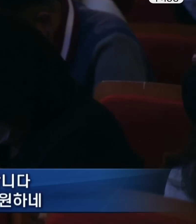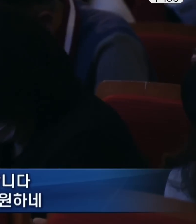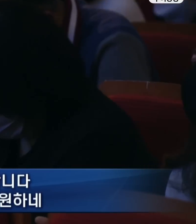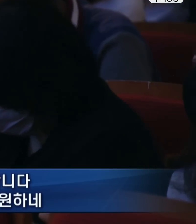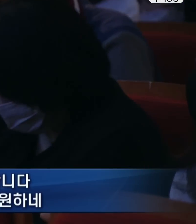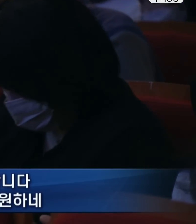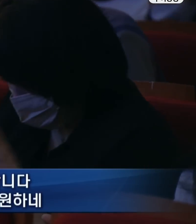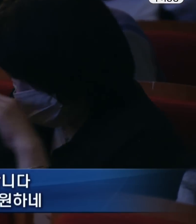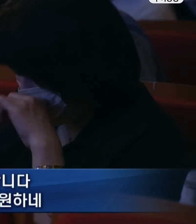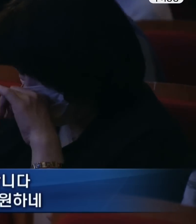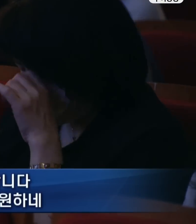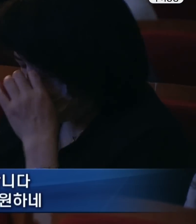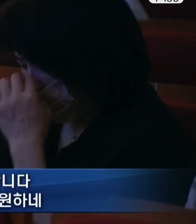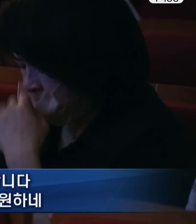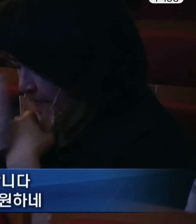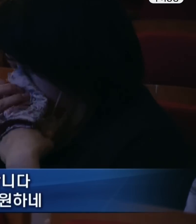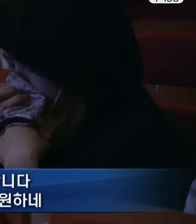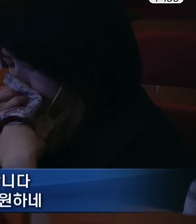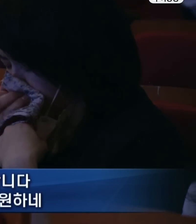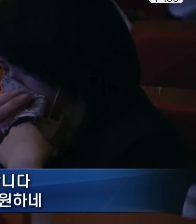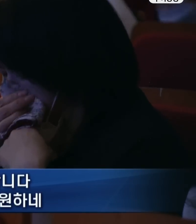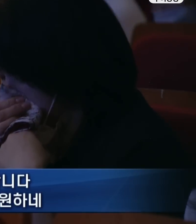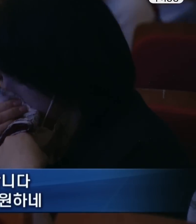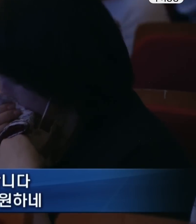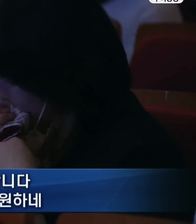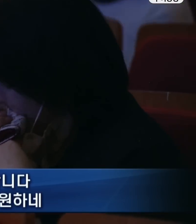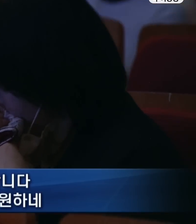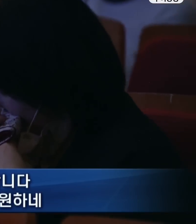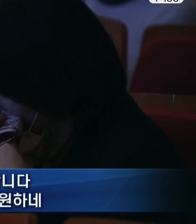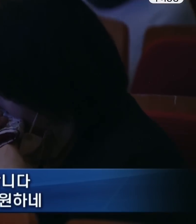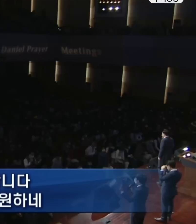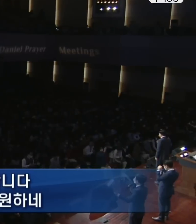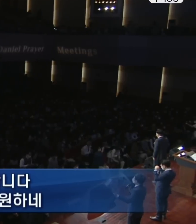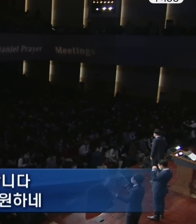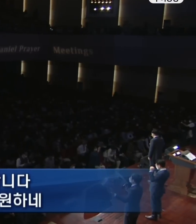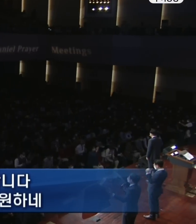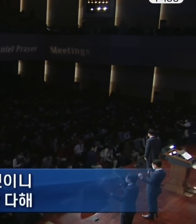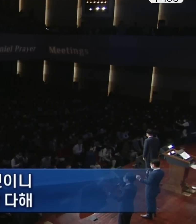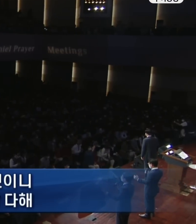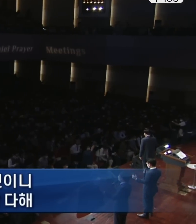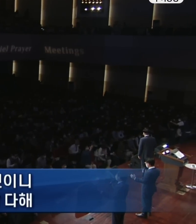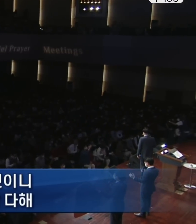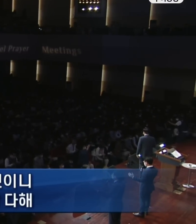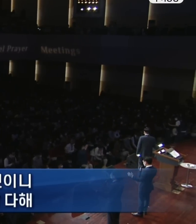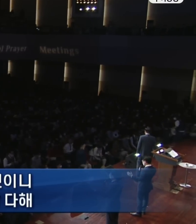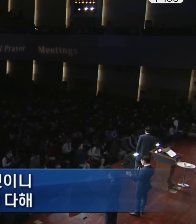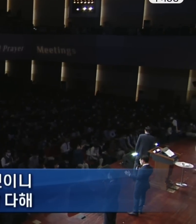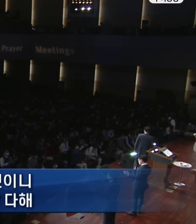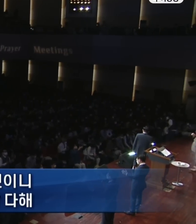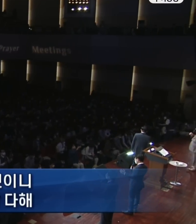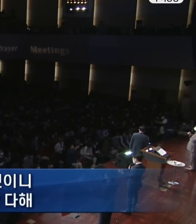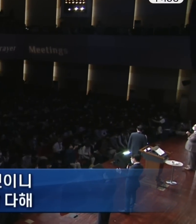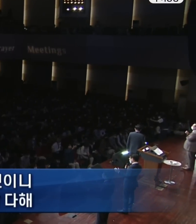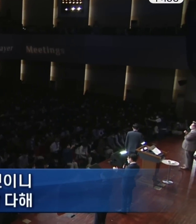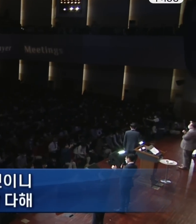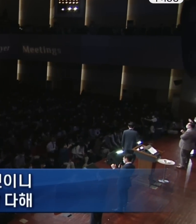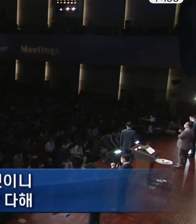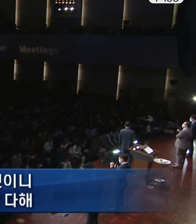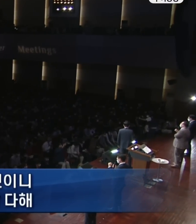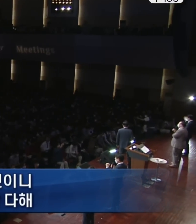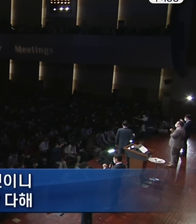위한 아름다운 흔적이 될 수 있도록 주여 우리에게 은혜를 베풀어 주시기를